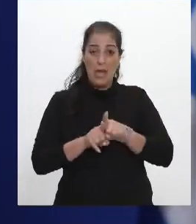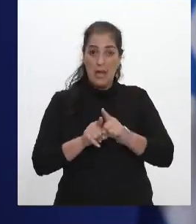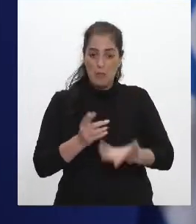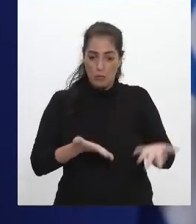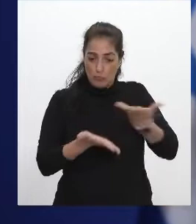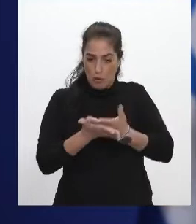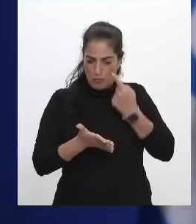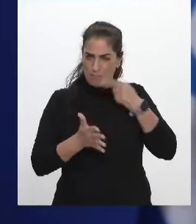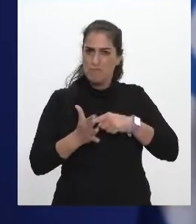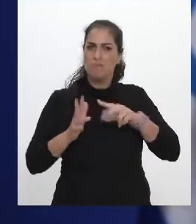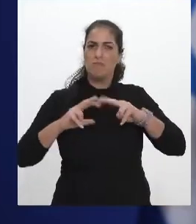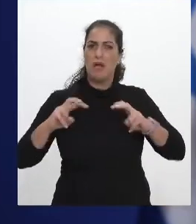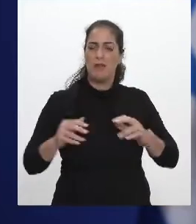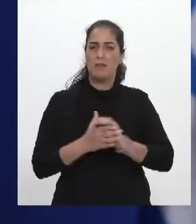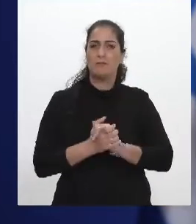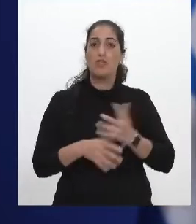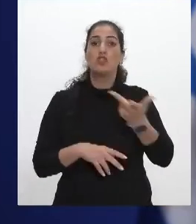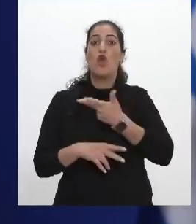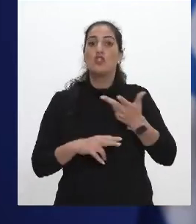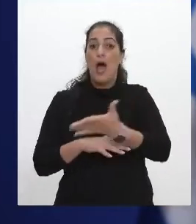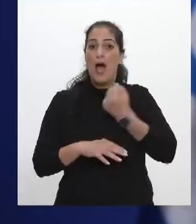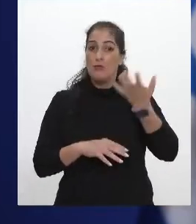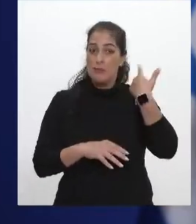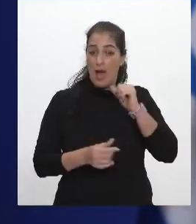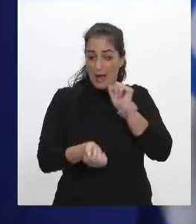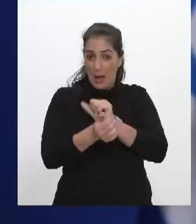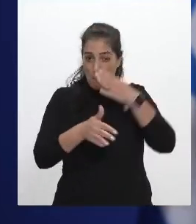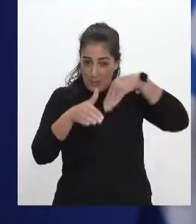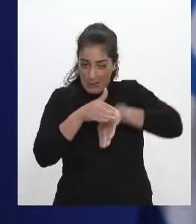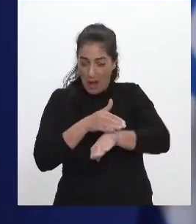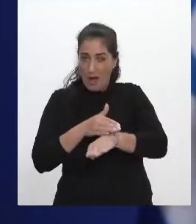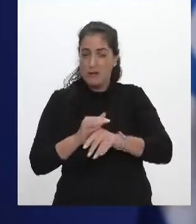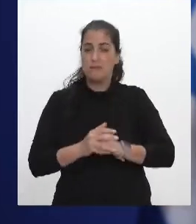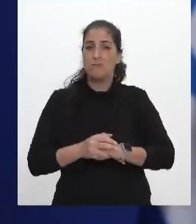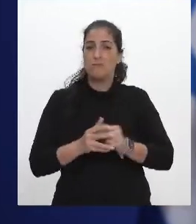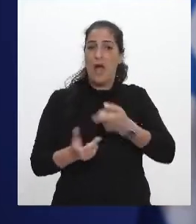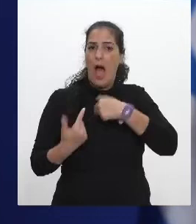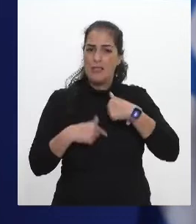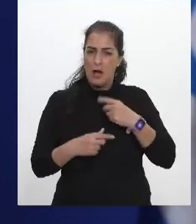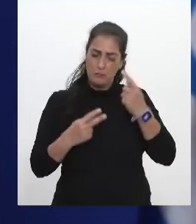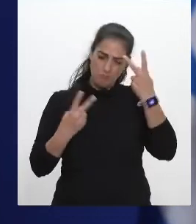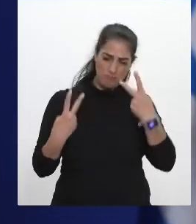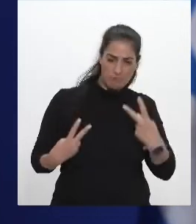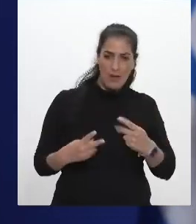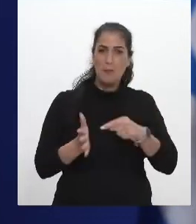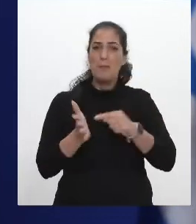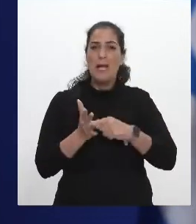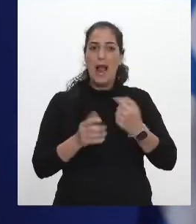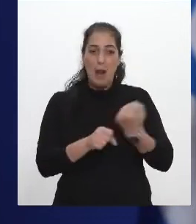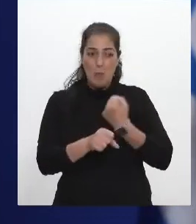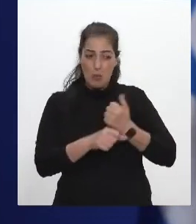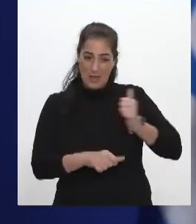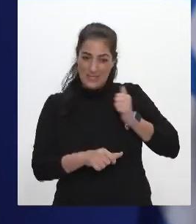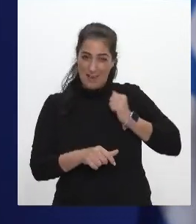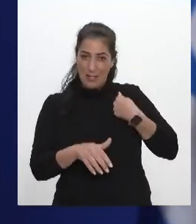מהתחקיר שלושת החטופים היו מוחזקים במנהרה אנחנו מעריכים שבעקבות הפעולה הקרקעית שלנו